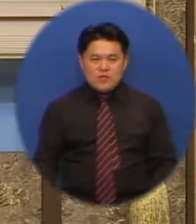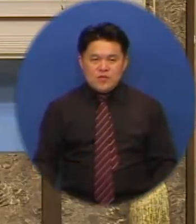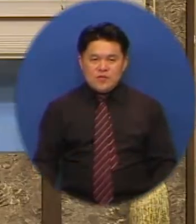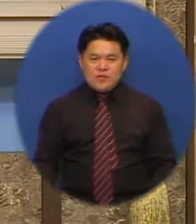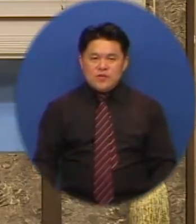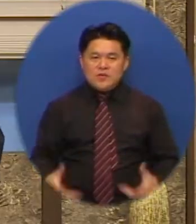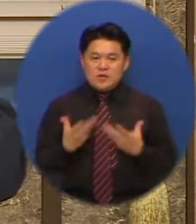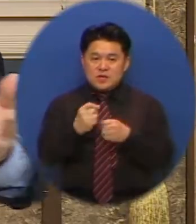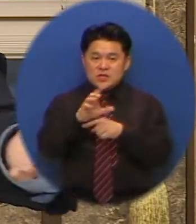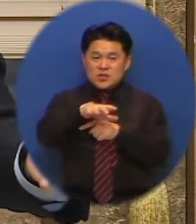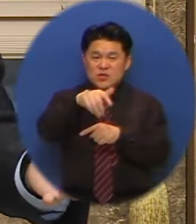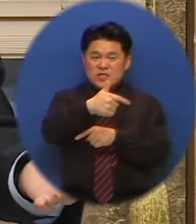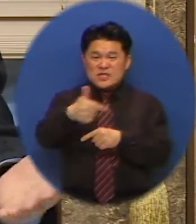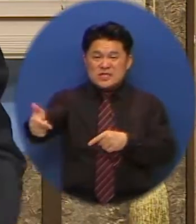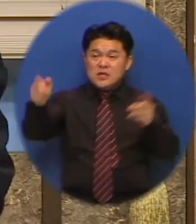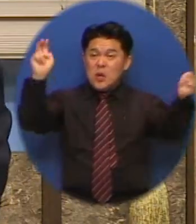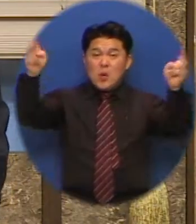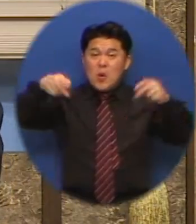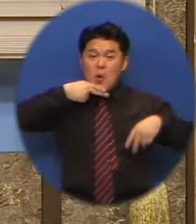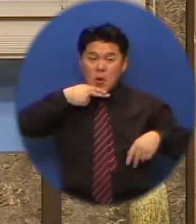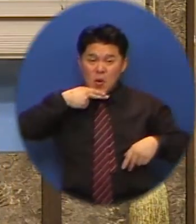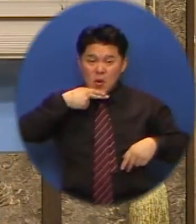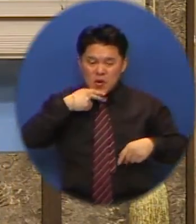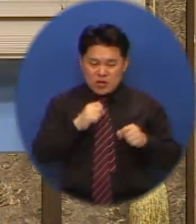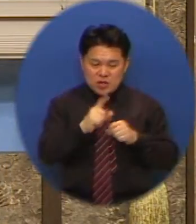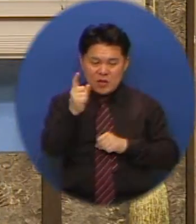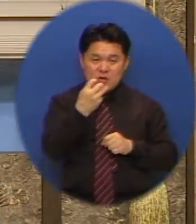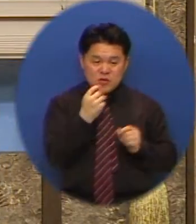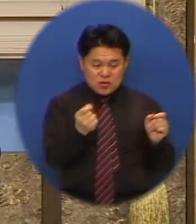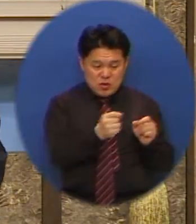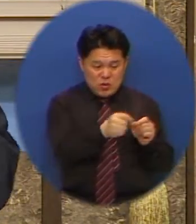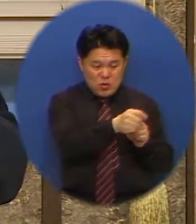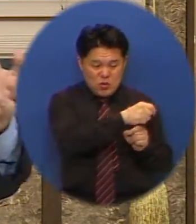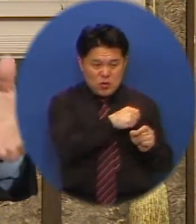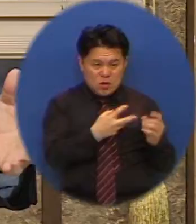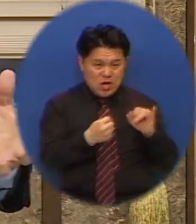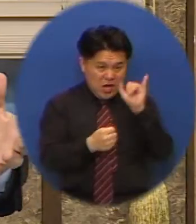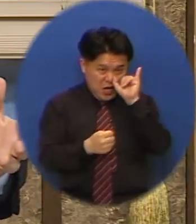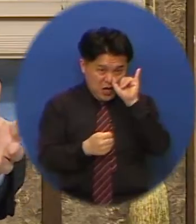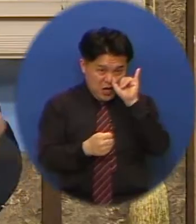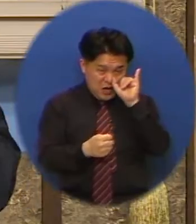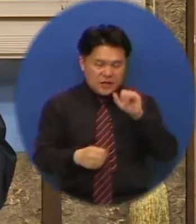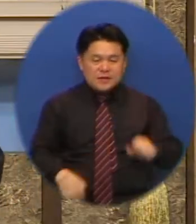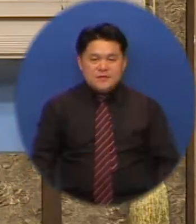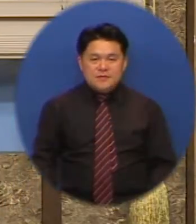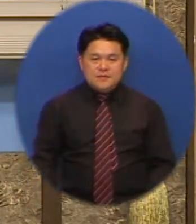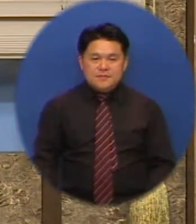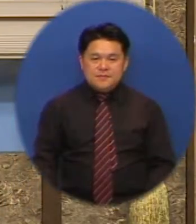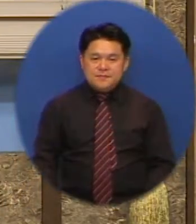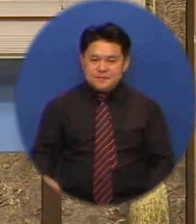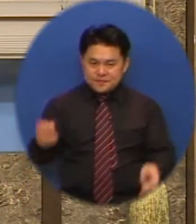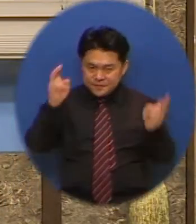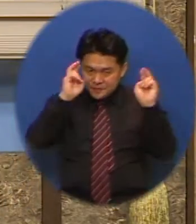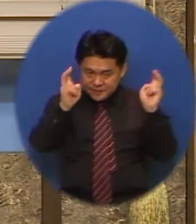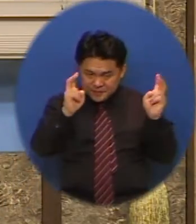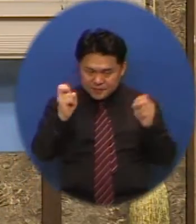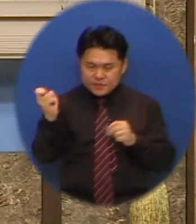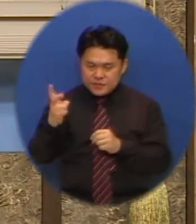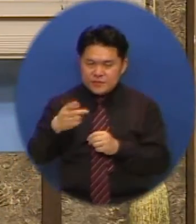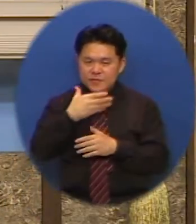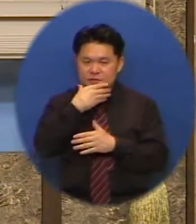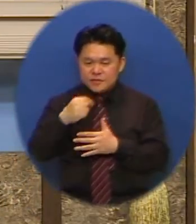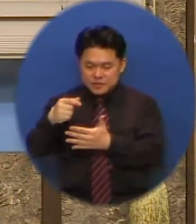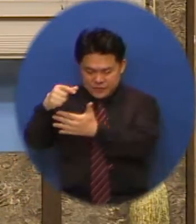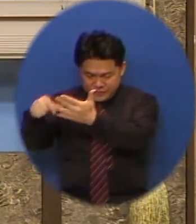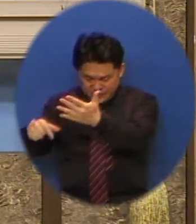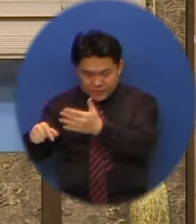시골 같으면 큰 기업은 전부 다 수도권에 몰려 있지 않습니까? 그래서 이런 그 기업하고 이런